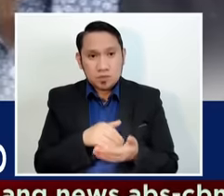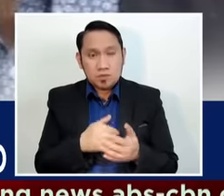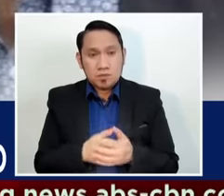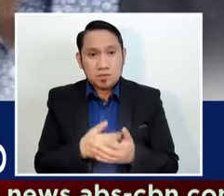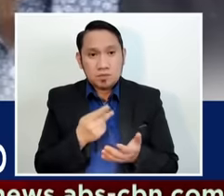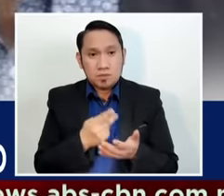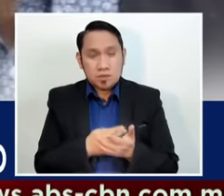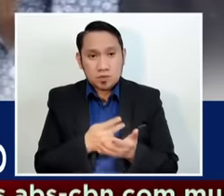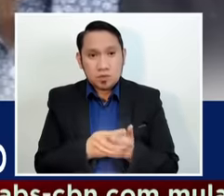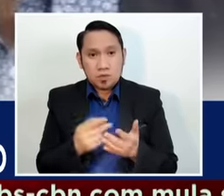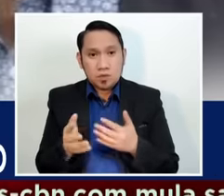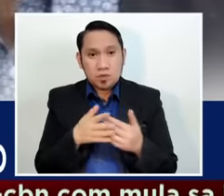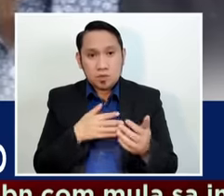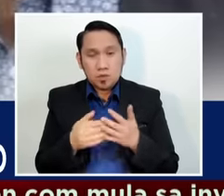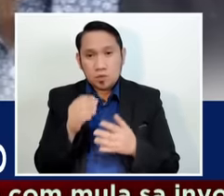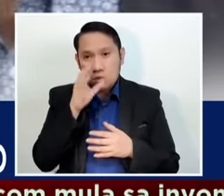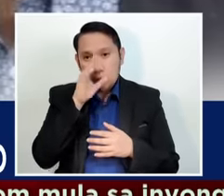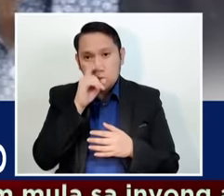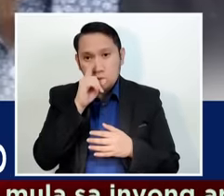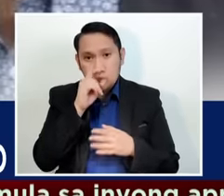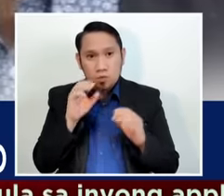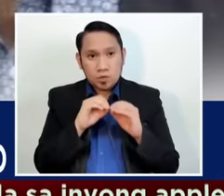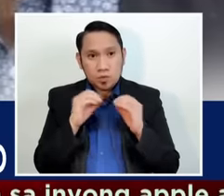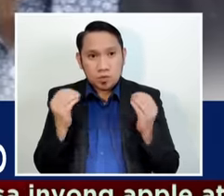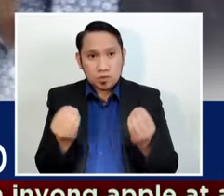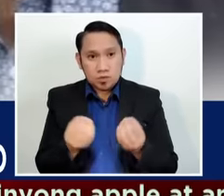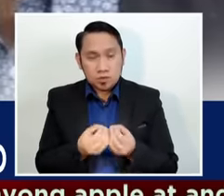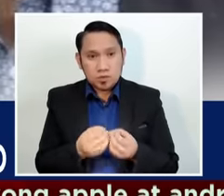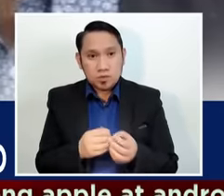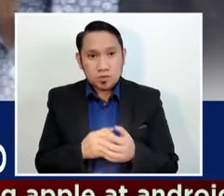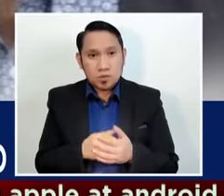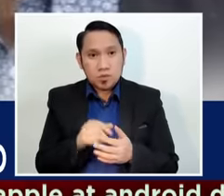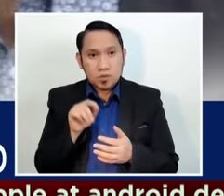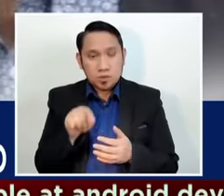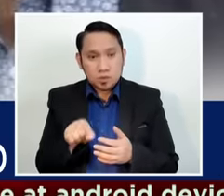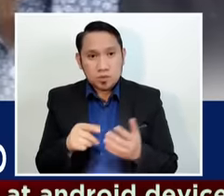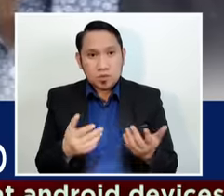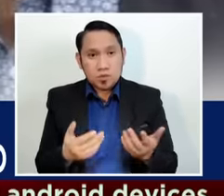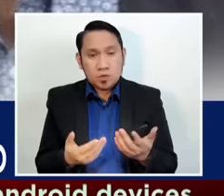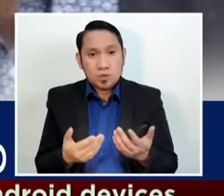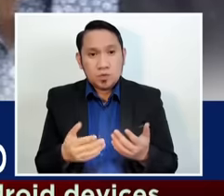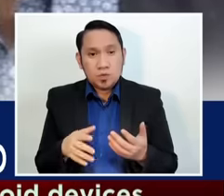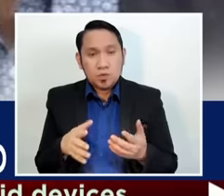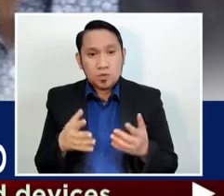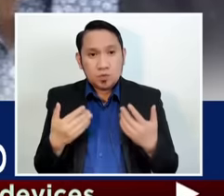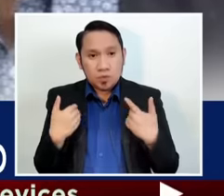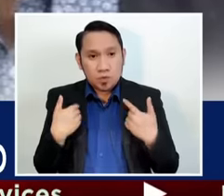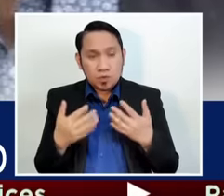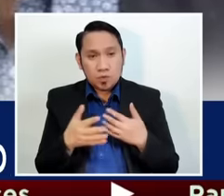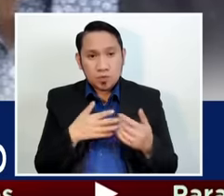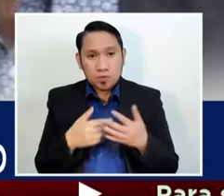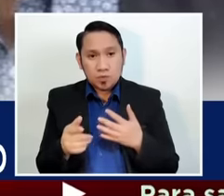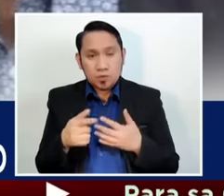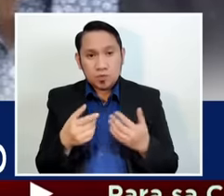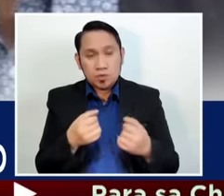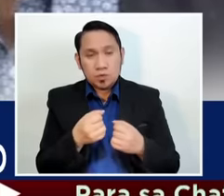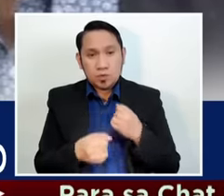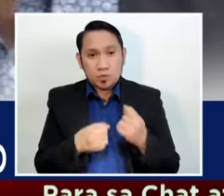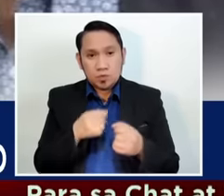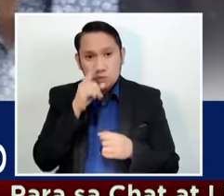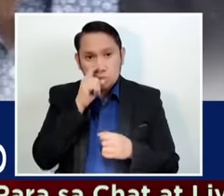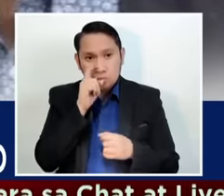pesos sa anumang senior organization of your choice para naman to partly assuage whatever damages suffered by